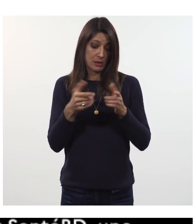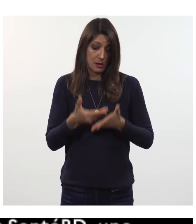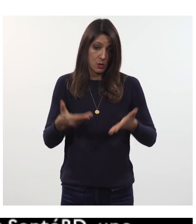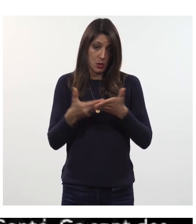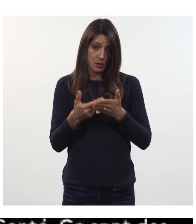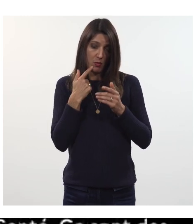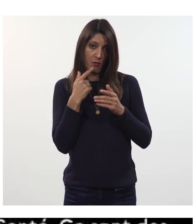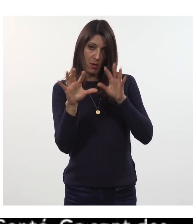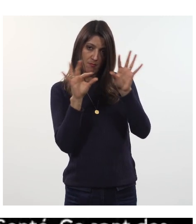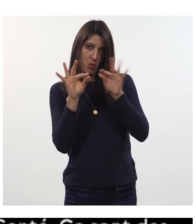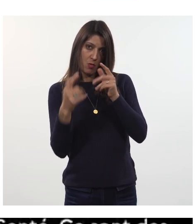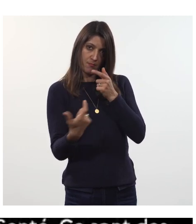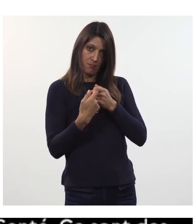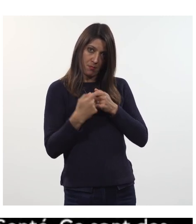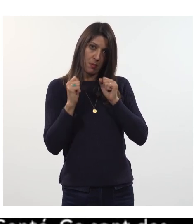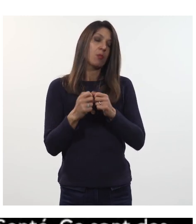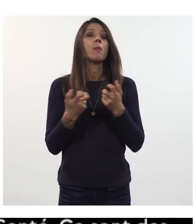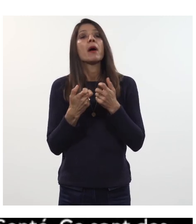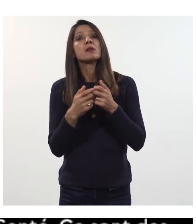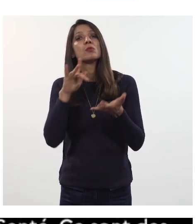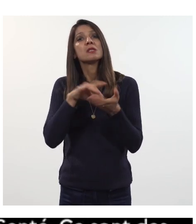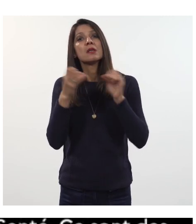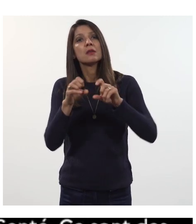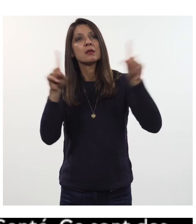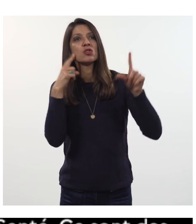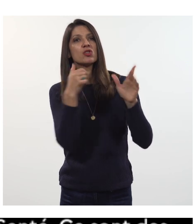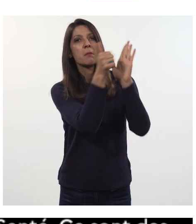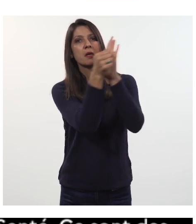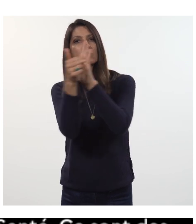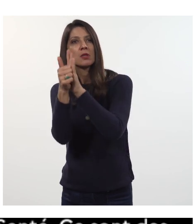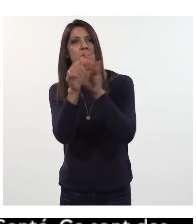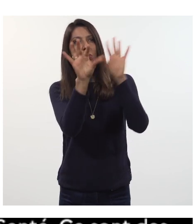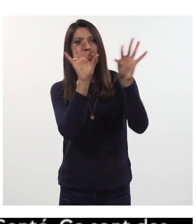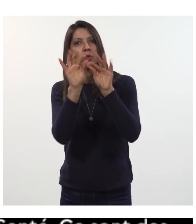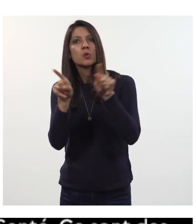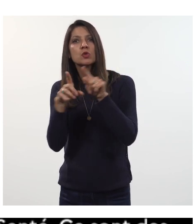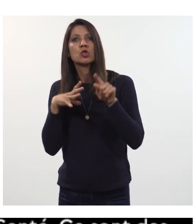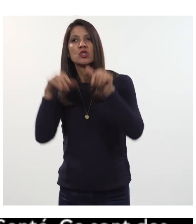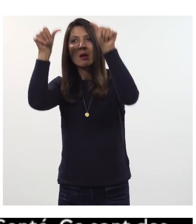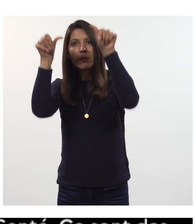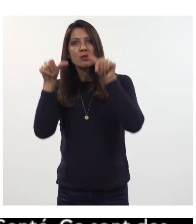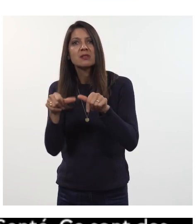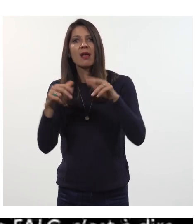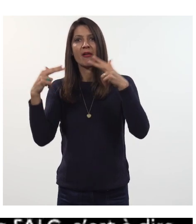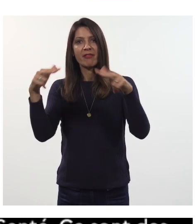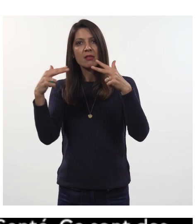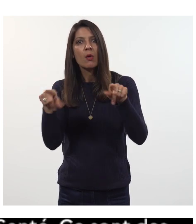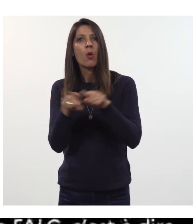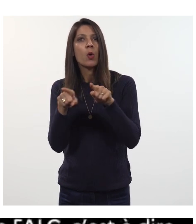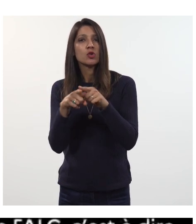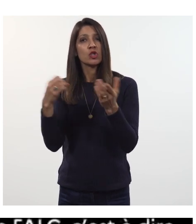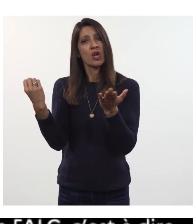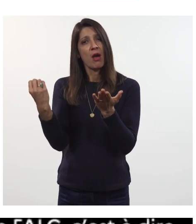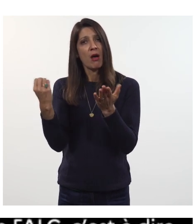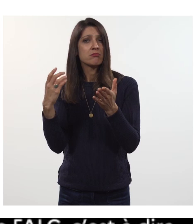quel personnage on aimerait avoir dans la bande dessinée. Ce sont également des posters, des vidéos et une banque d'images qui contient plus de 20